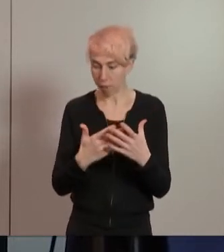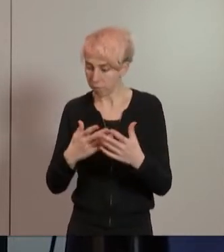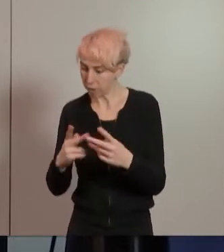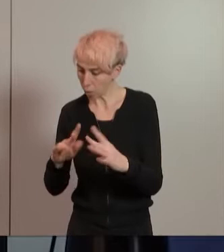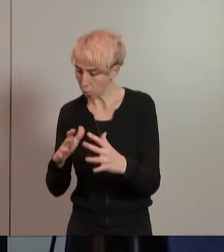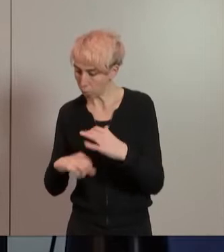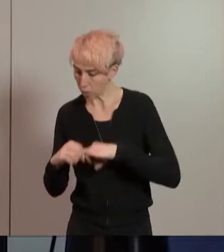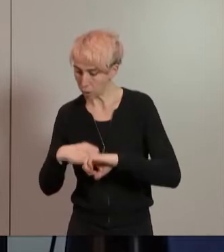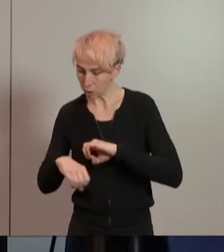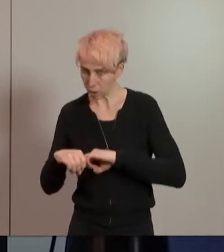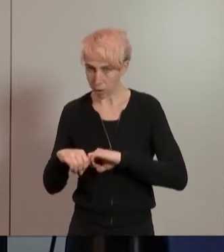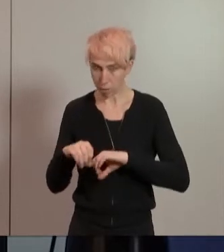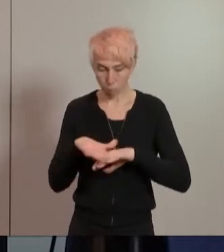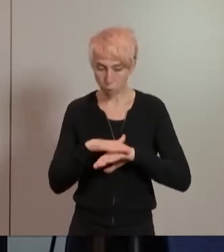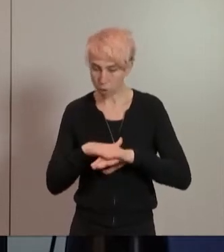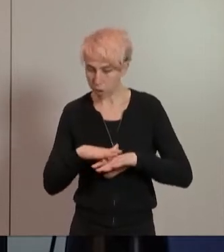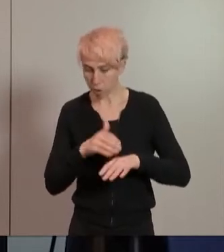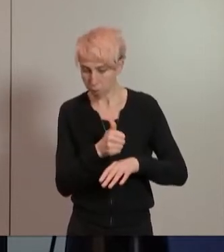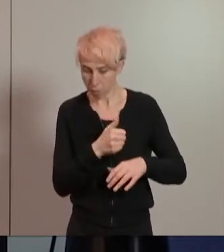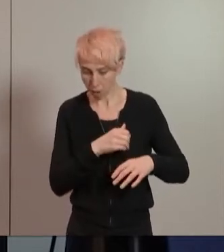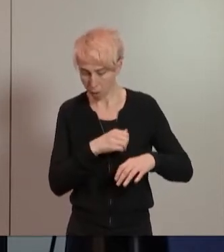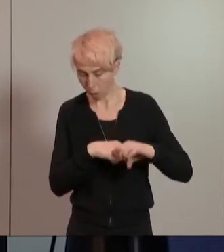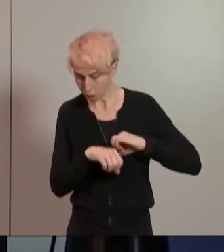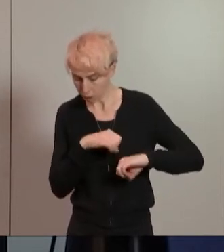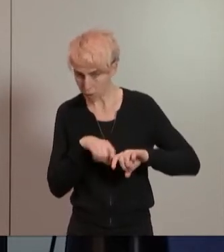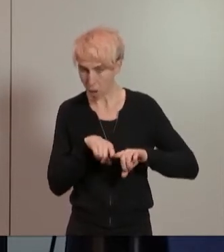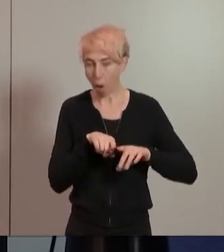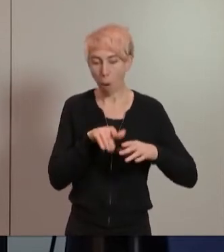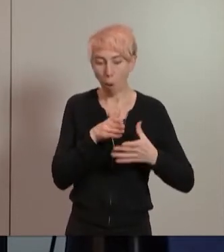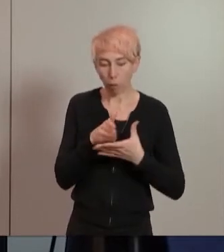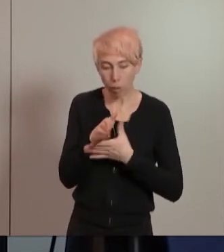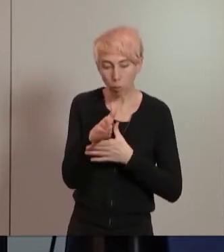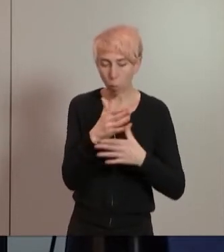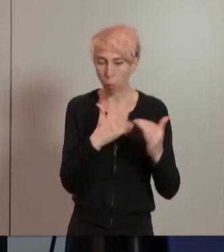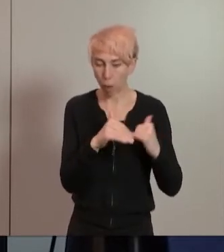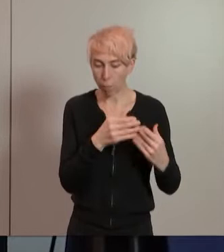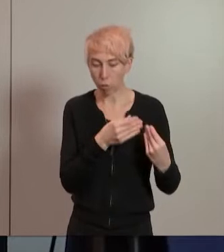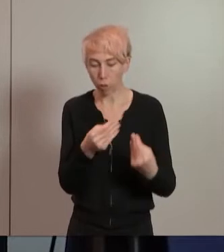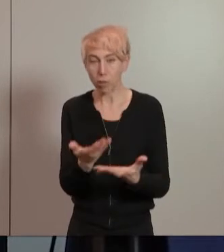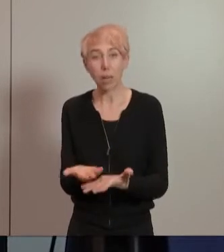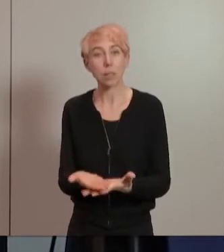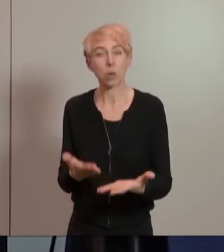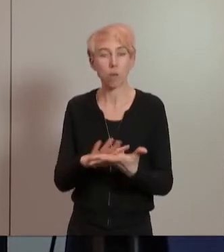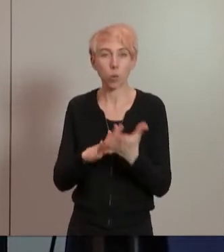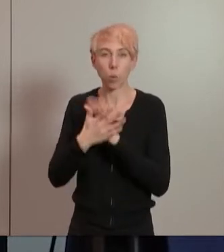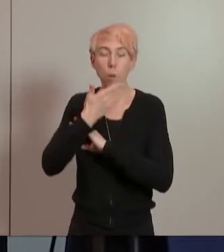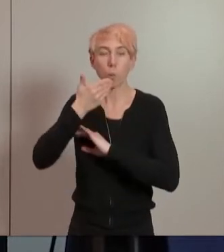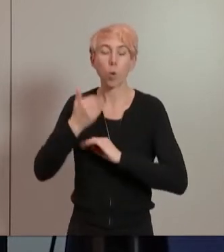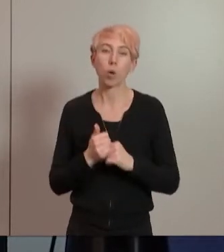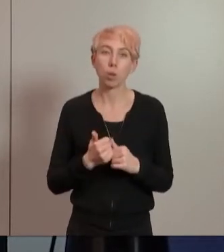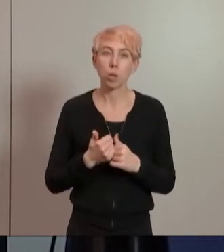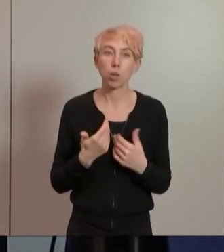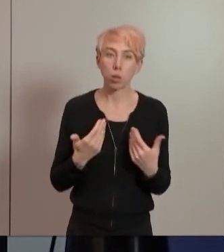commune, les politiques qu'elle mène sur son territoire et les orientations et programmes de nature à améliorer cette situation.